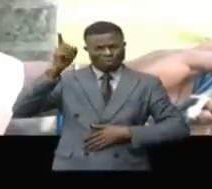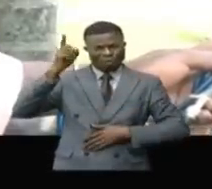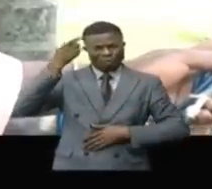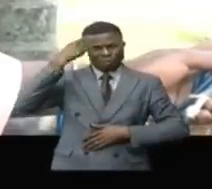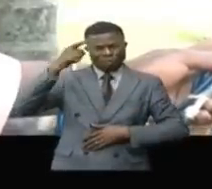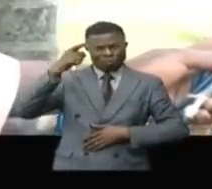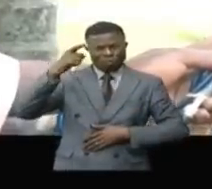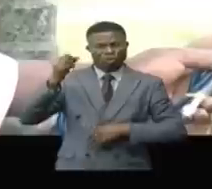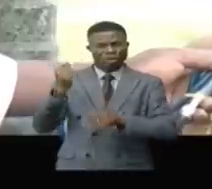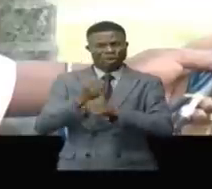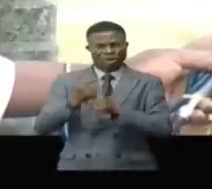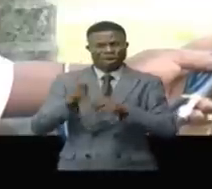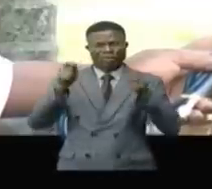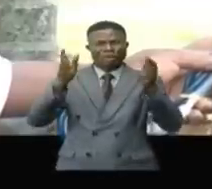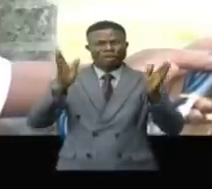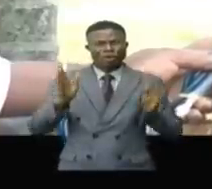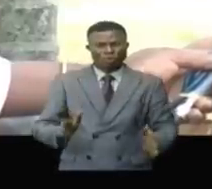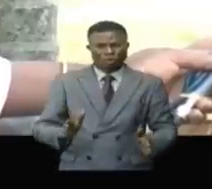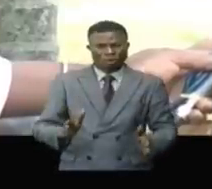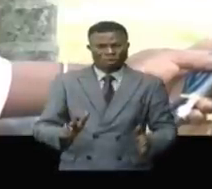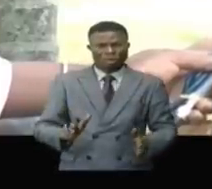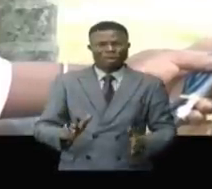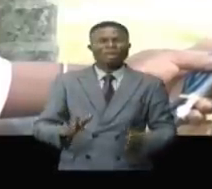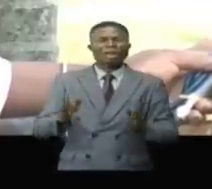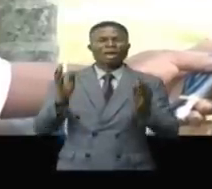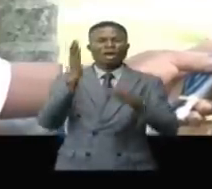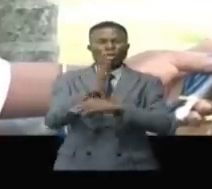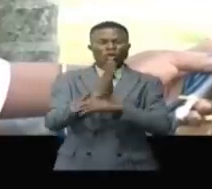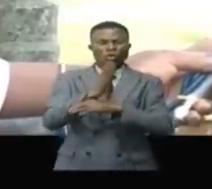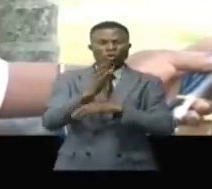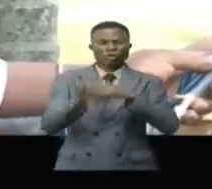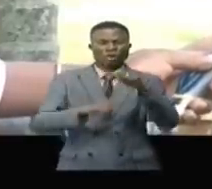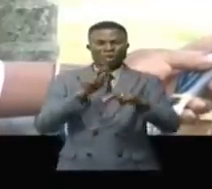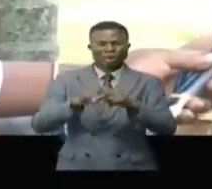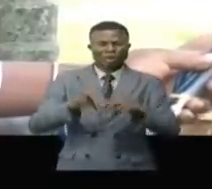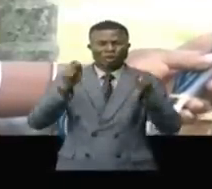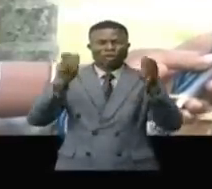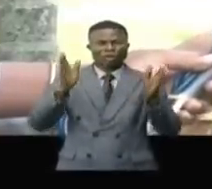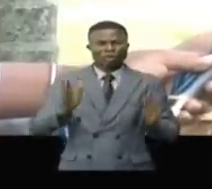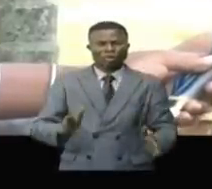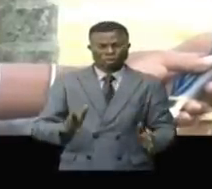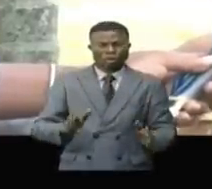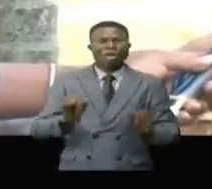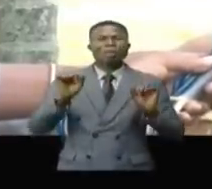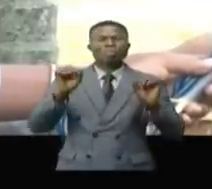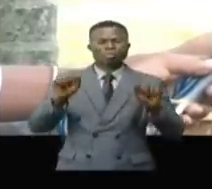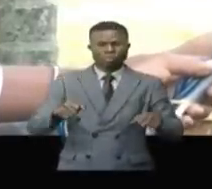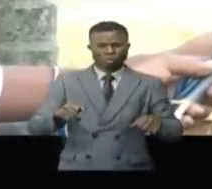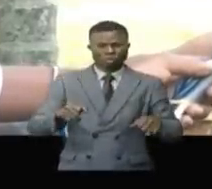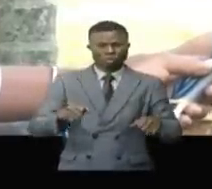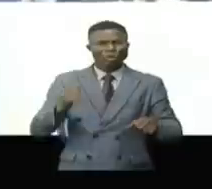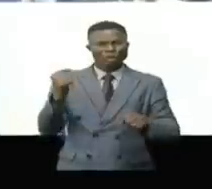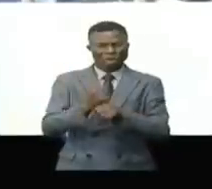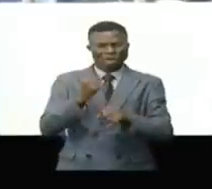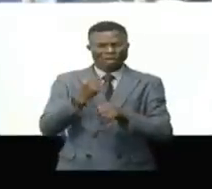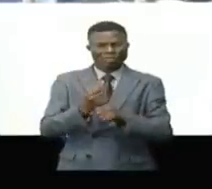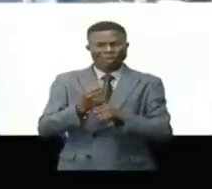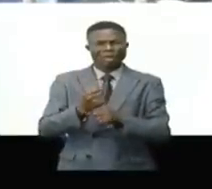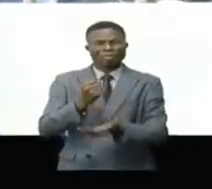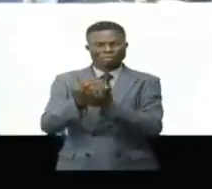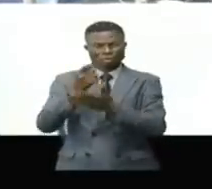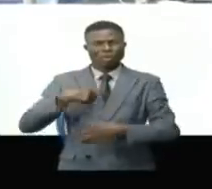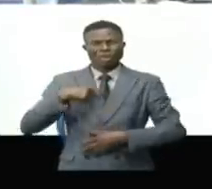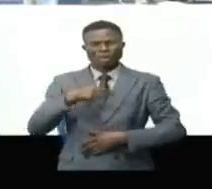cette profession. Et je crois que le conseil national de la presse pourrait justement jouer ce rôle-là. Le comité de suivi